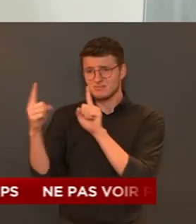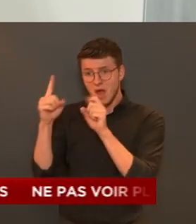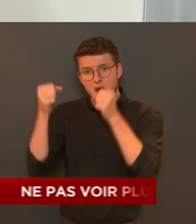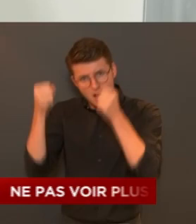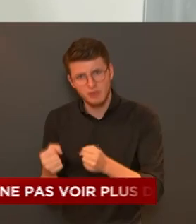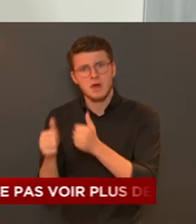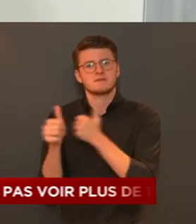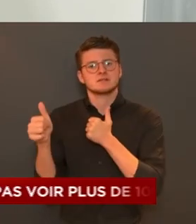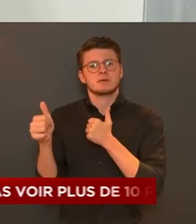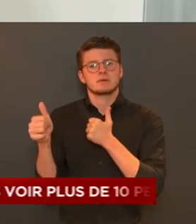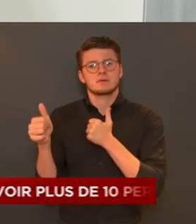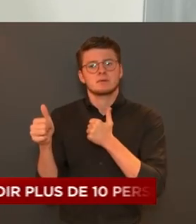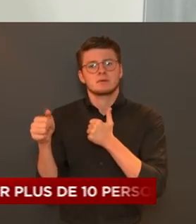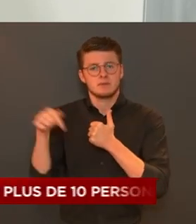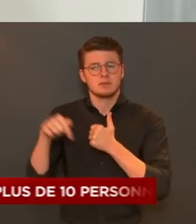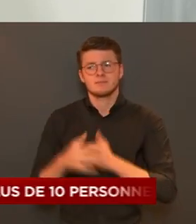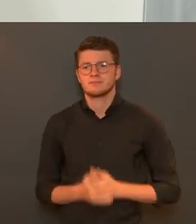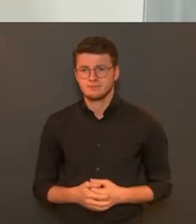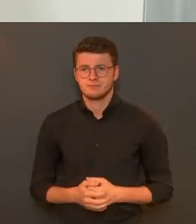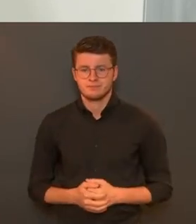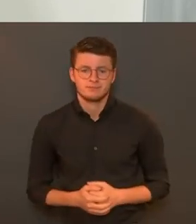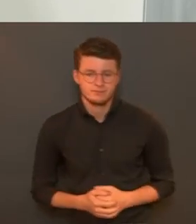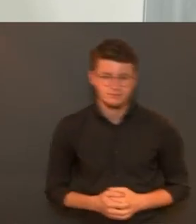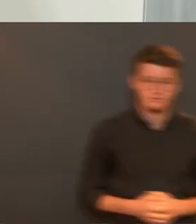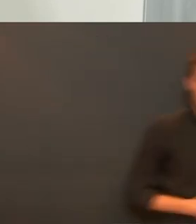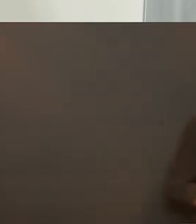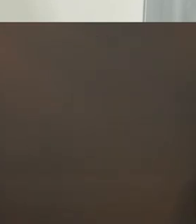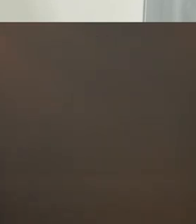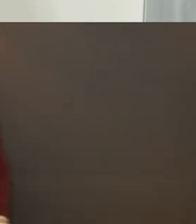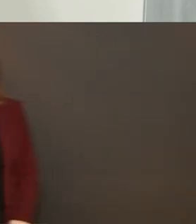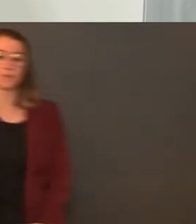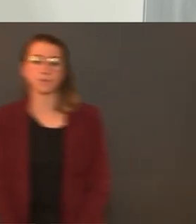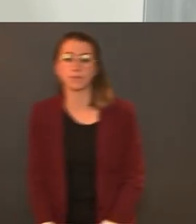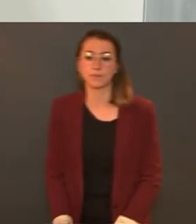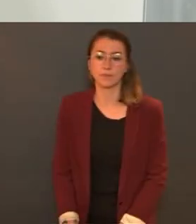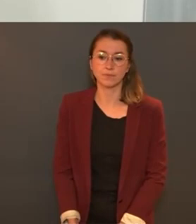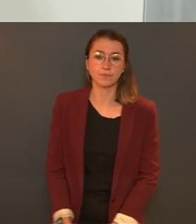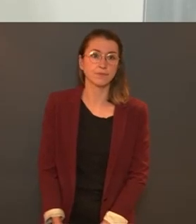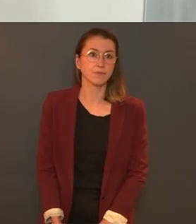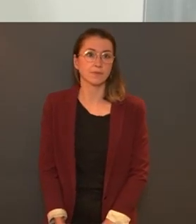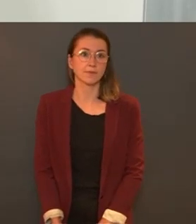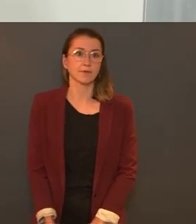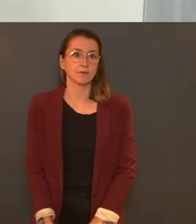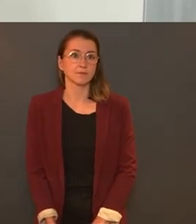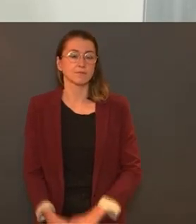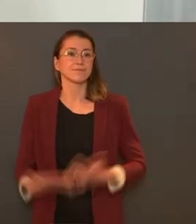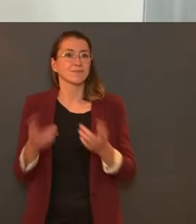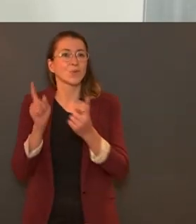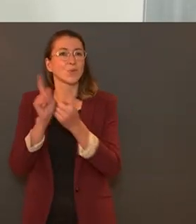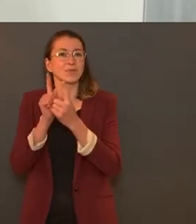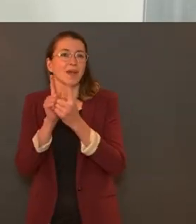personnes que vous le souhaitez. Comme les contacts sociaux sont un sujet très sensible au sein de la population, je répète donc ce que je viens de dire en